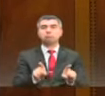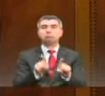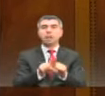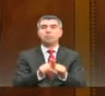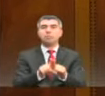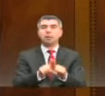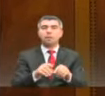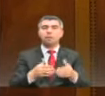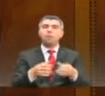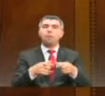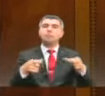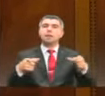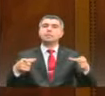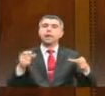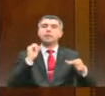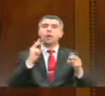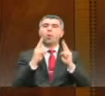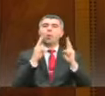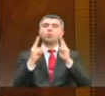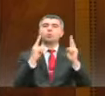سيكون هناك توسيع شبكة الطرق السيارة